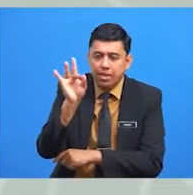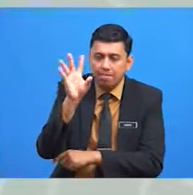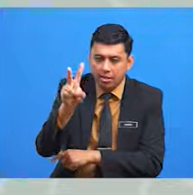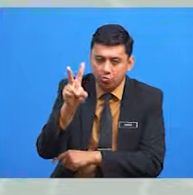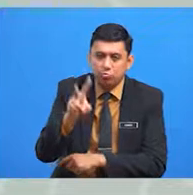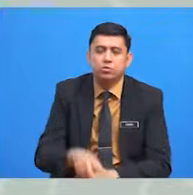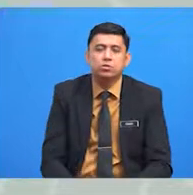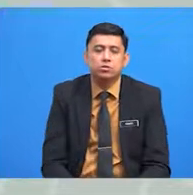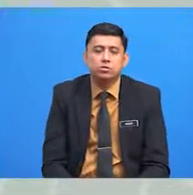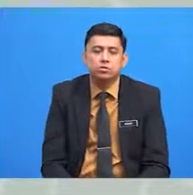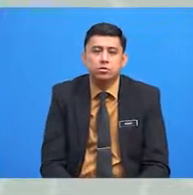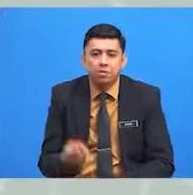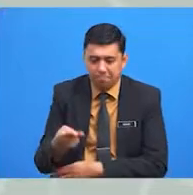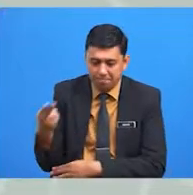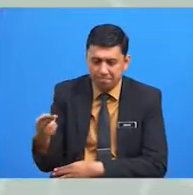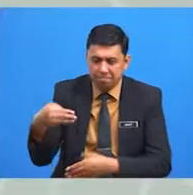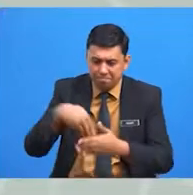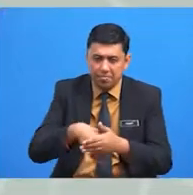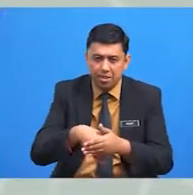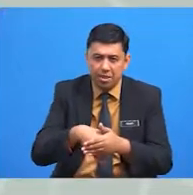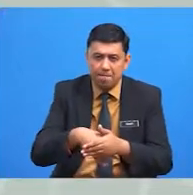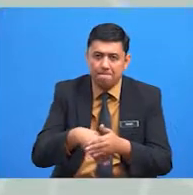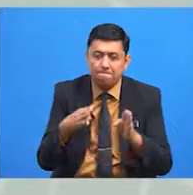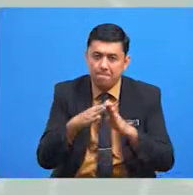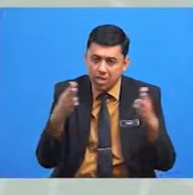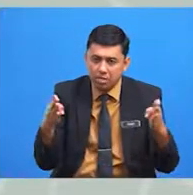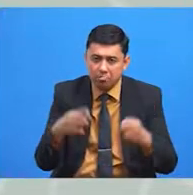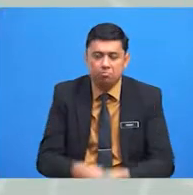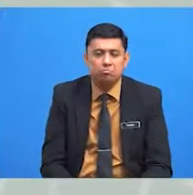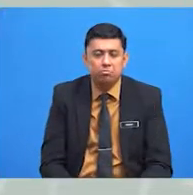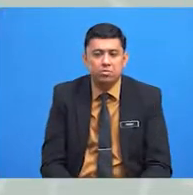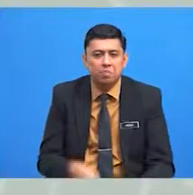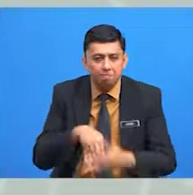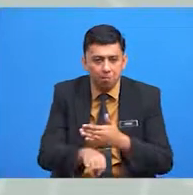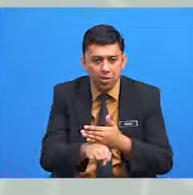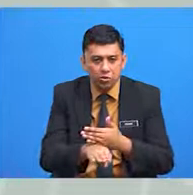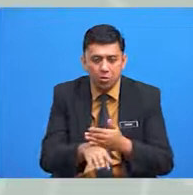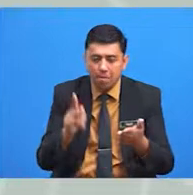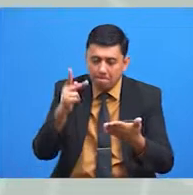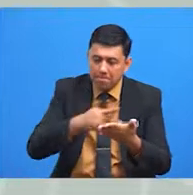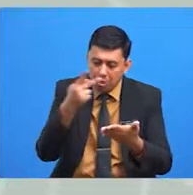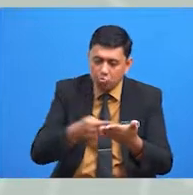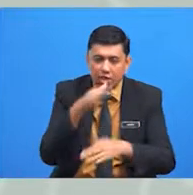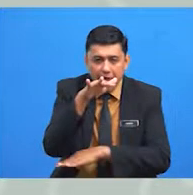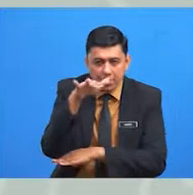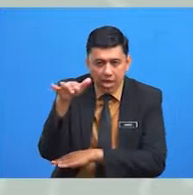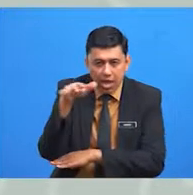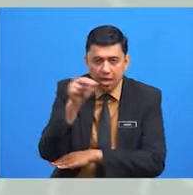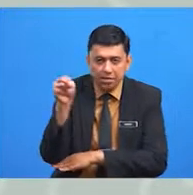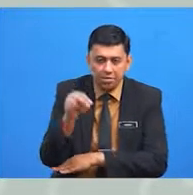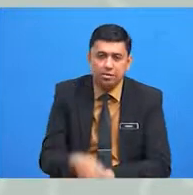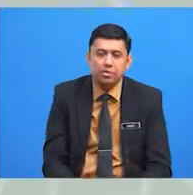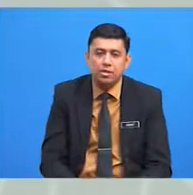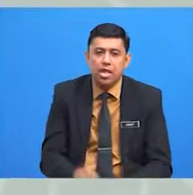Karya-karya beliau dalam bidang bahasa meliputi bidang perkamusan ejaan,